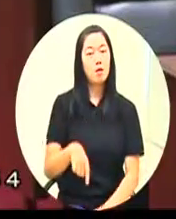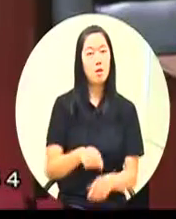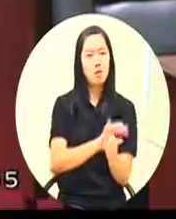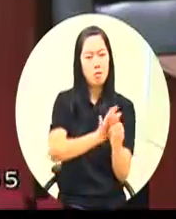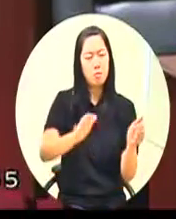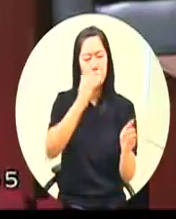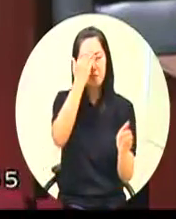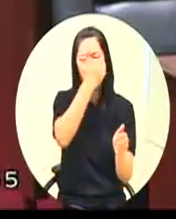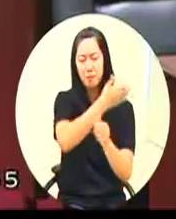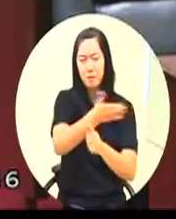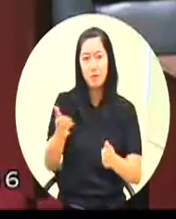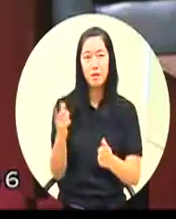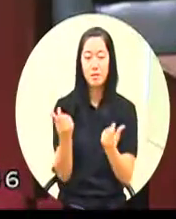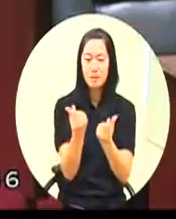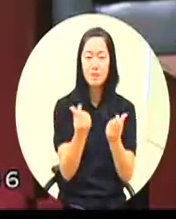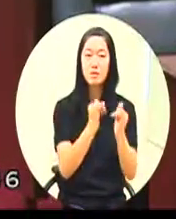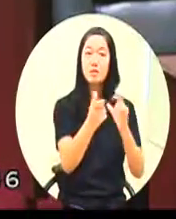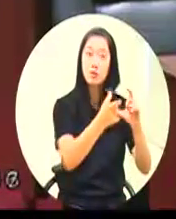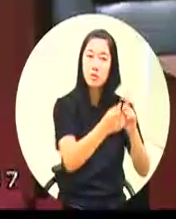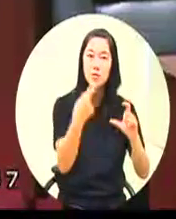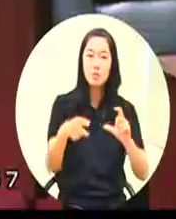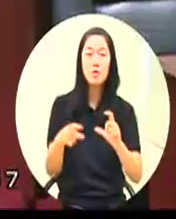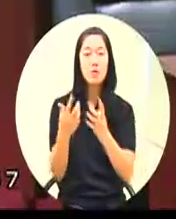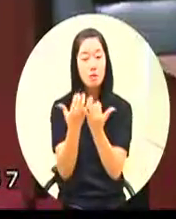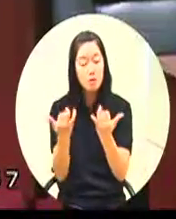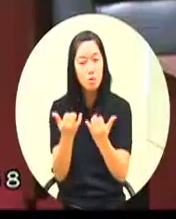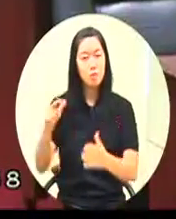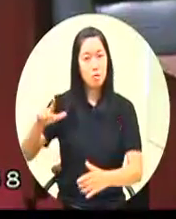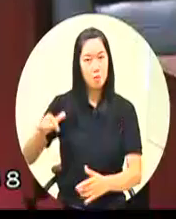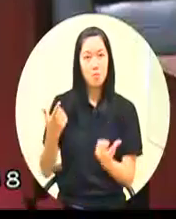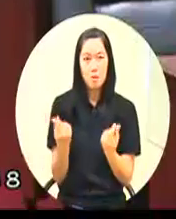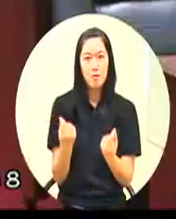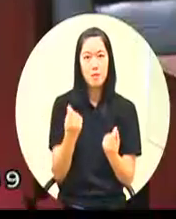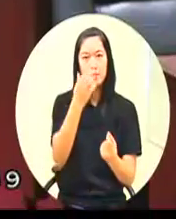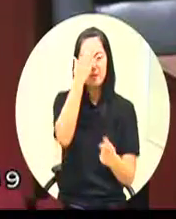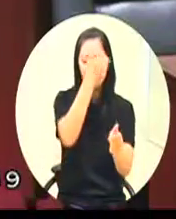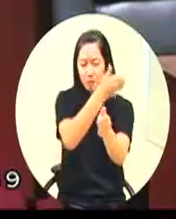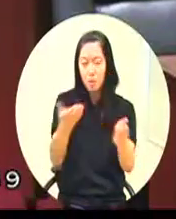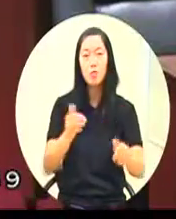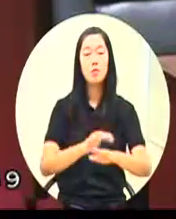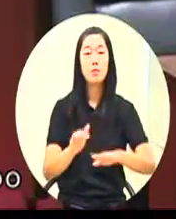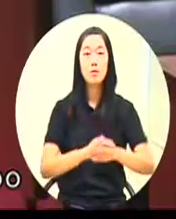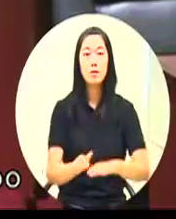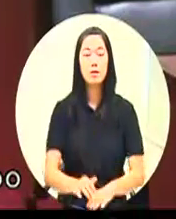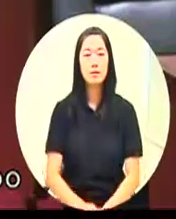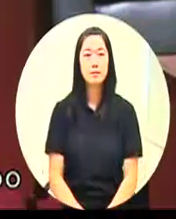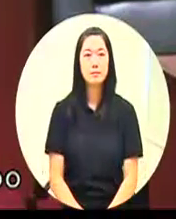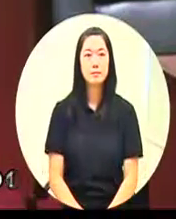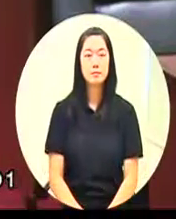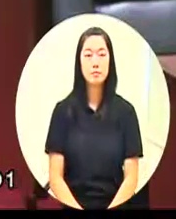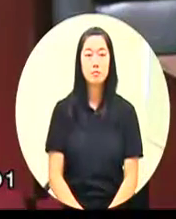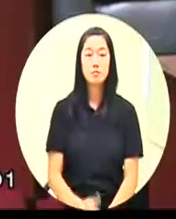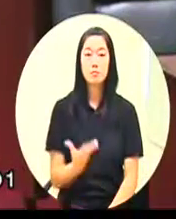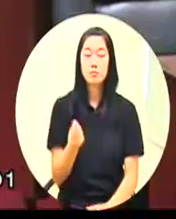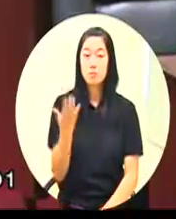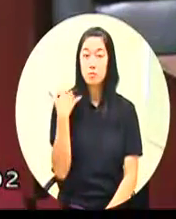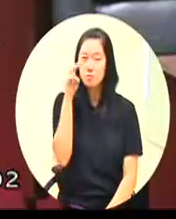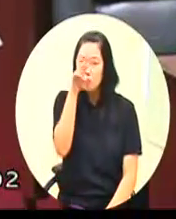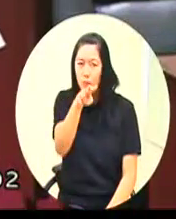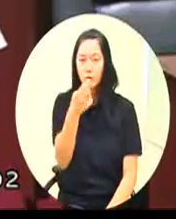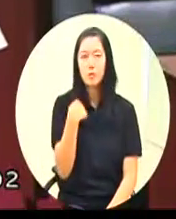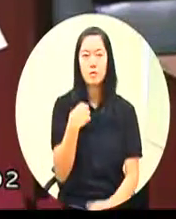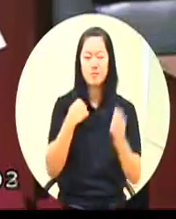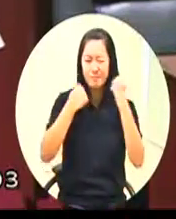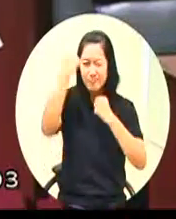这个包括社区、包括学童，甚至包括老师也会被欺负啊。我们也看到也有那个老师因为早一点到